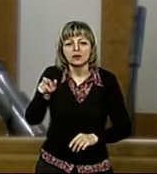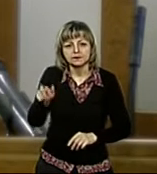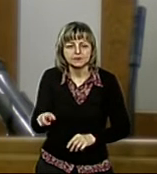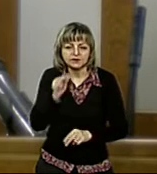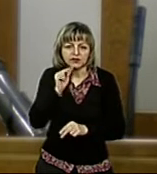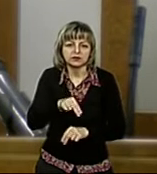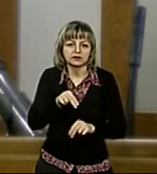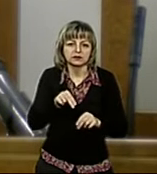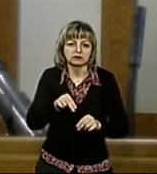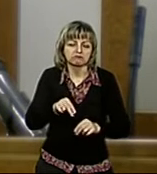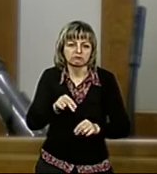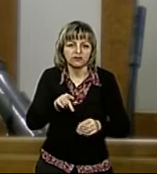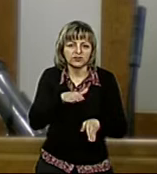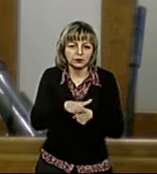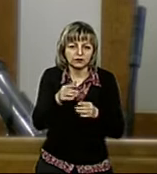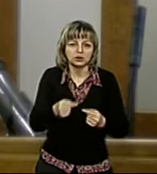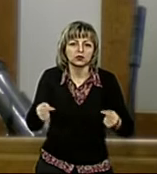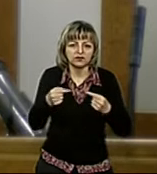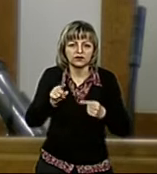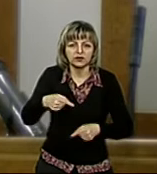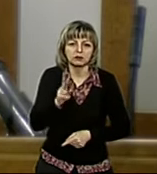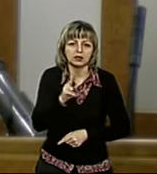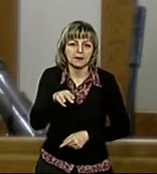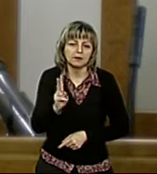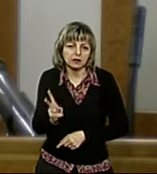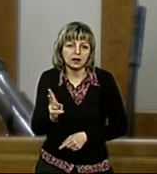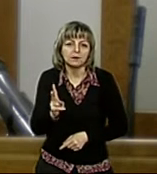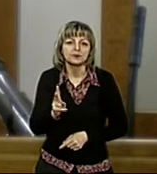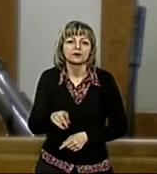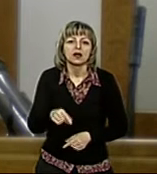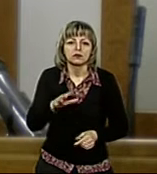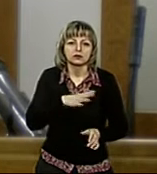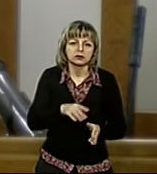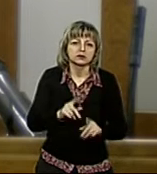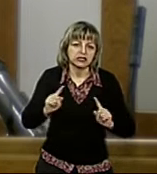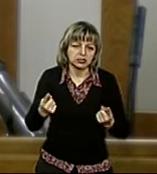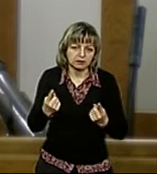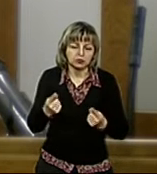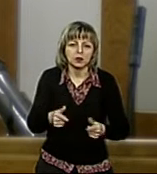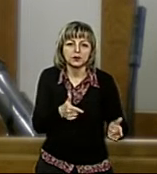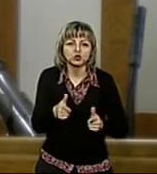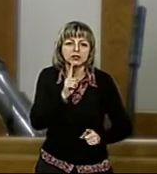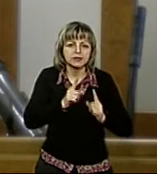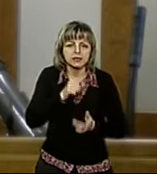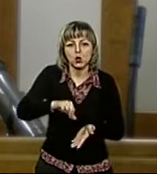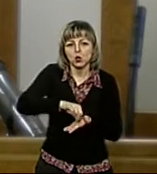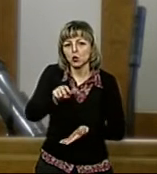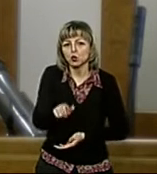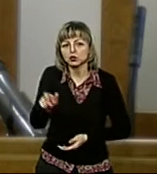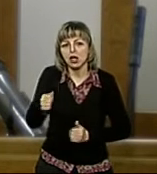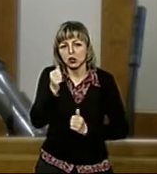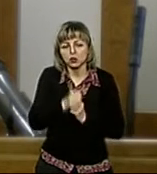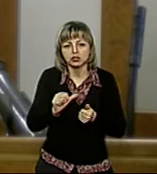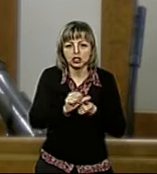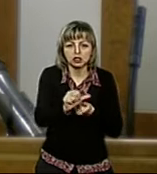суду обвинувальний акт складено відповідно до вимог КПК при його затвердженні прокурором дотримання вимоги закону. В підготовчому засіданні учасники,